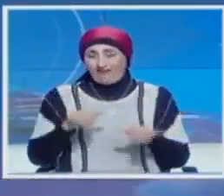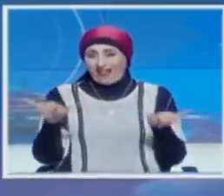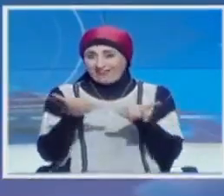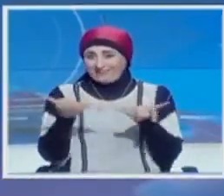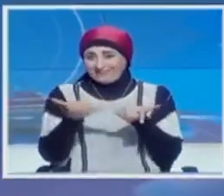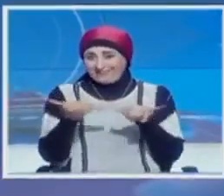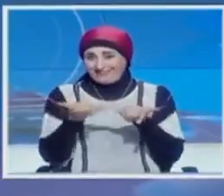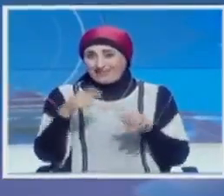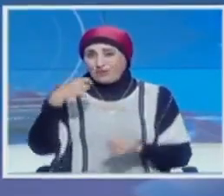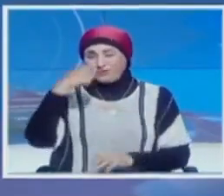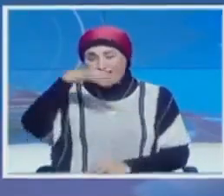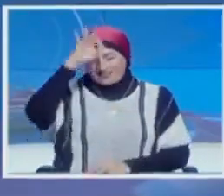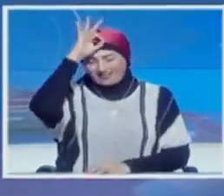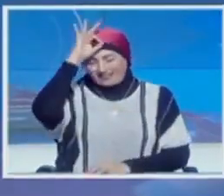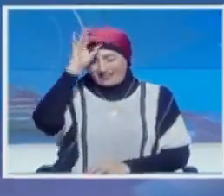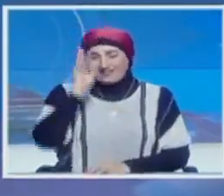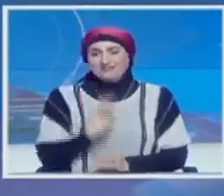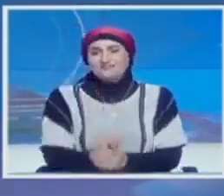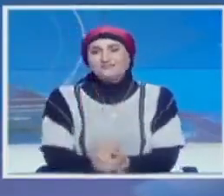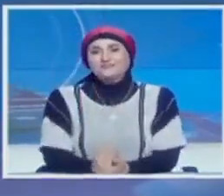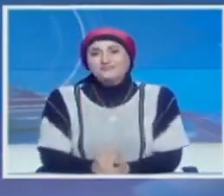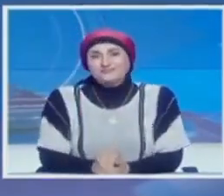وزارة الداخلية على الإنترنت.